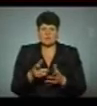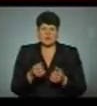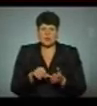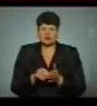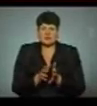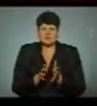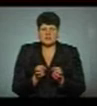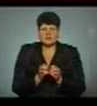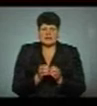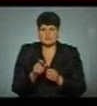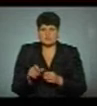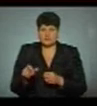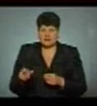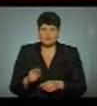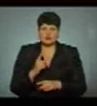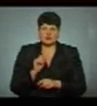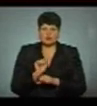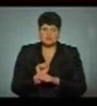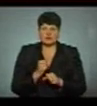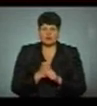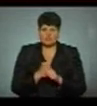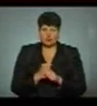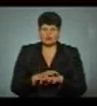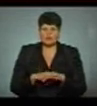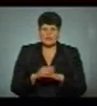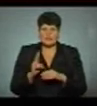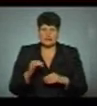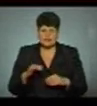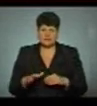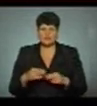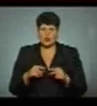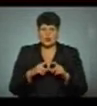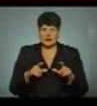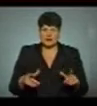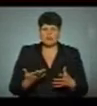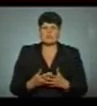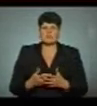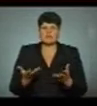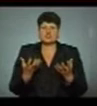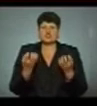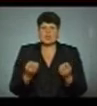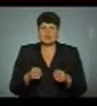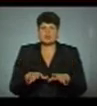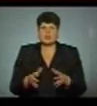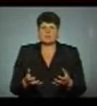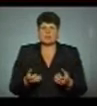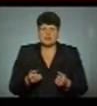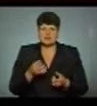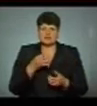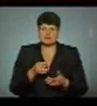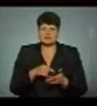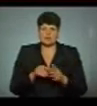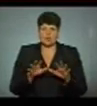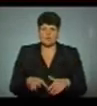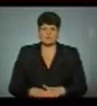участь понад 10 осіб, та припинити роботу всіх ринків торгівлі промисловими товарами. Які ще рішення прийняли, розповів міський голова. Давайте